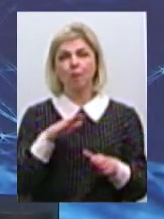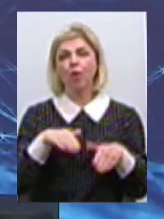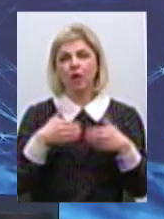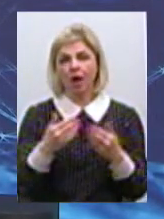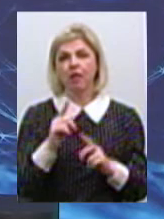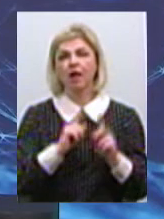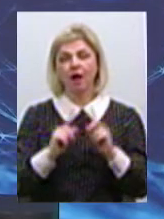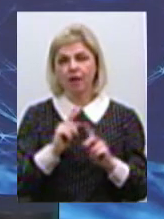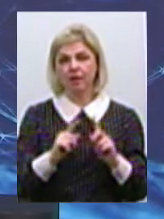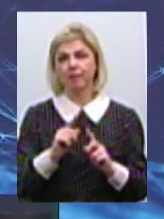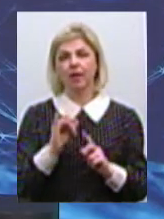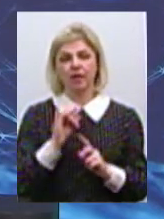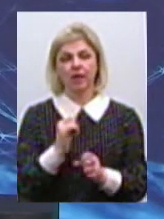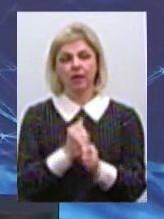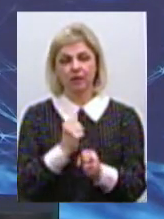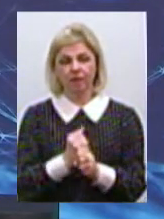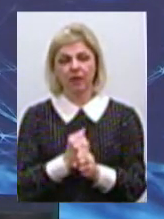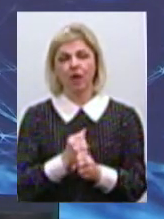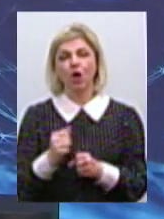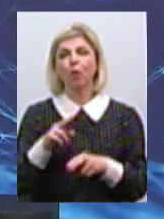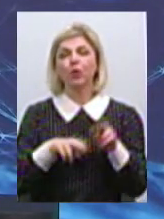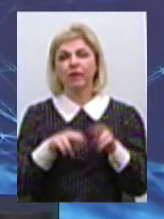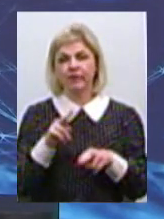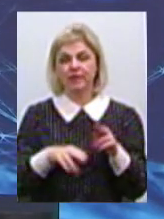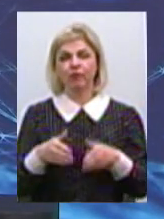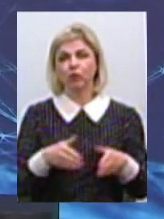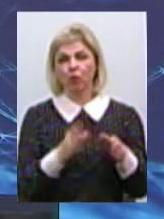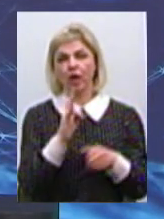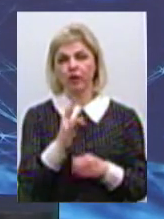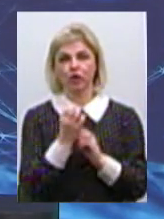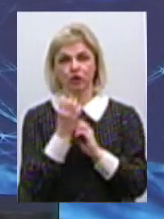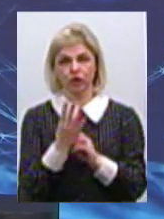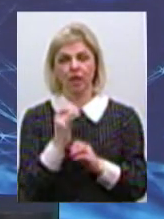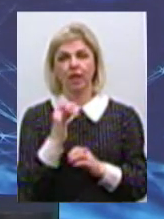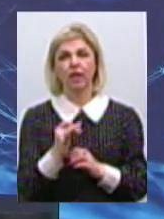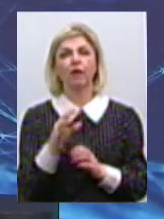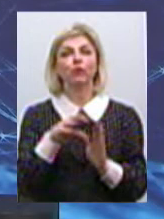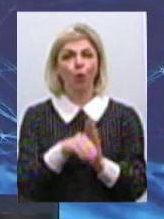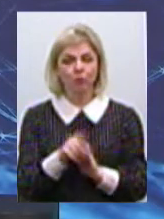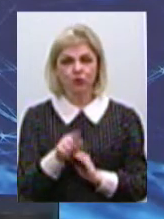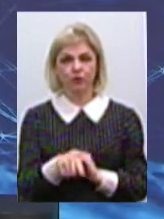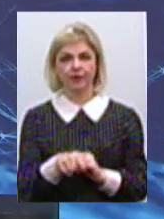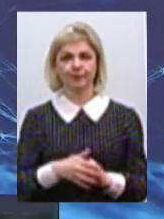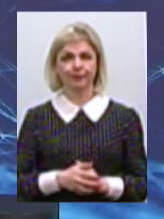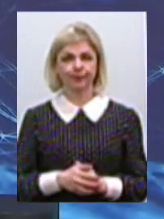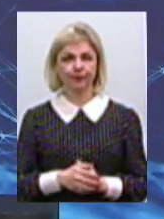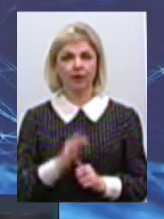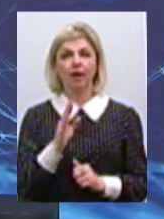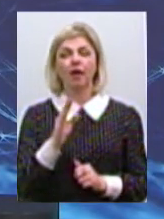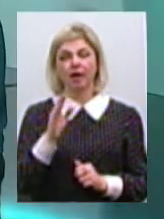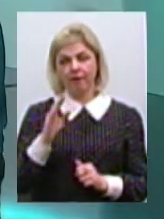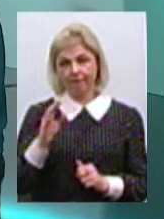нарадами з приводу будівництва Н-14, а саме в тому числі, він